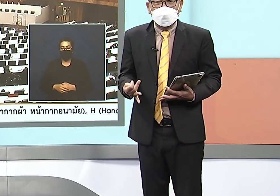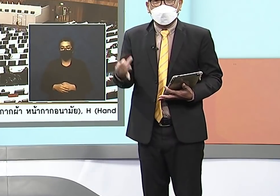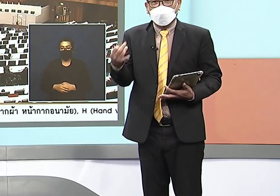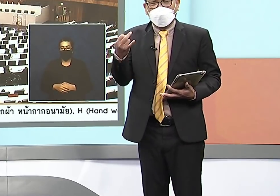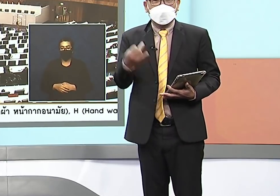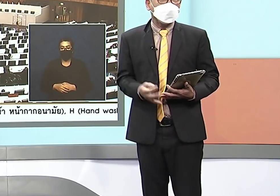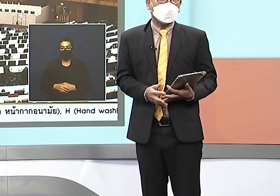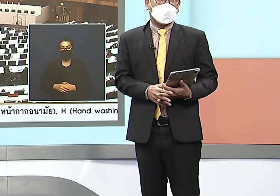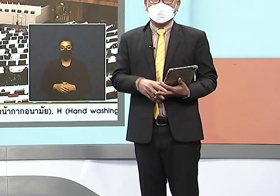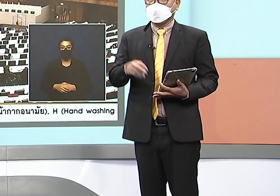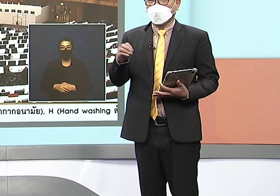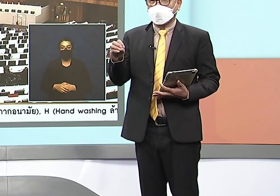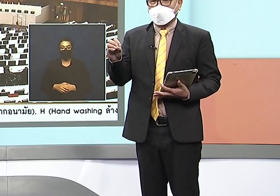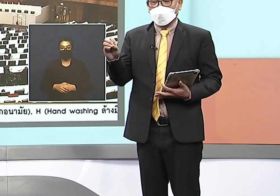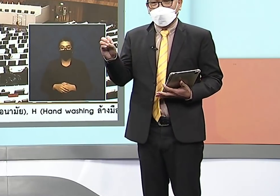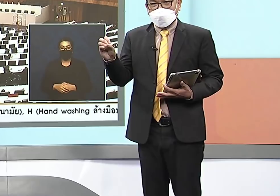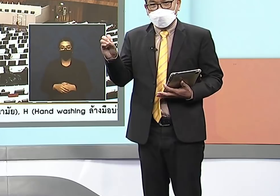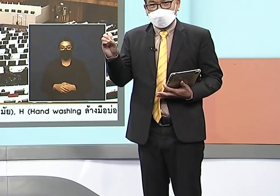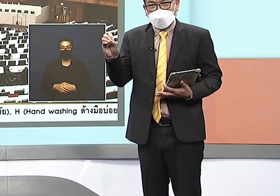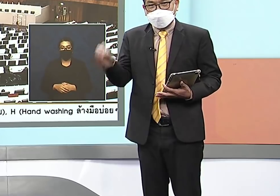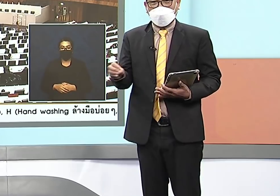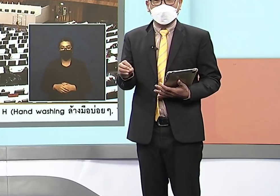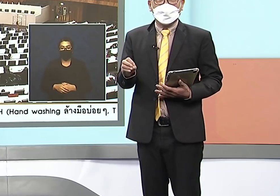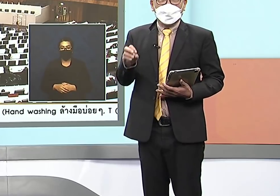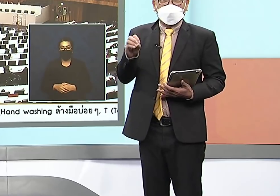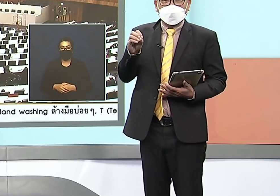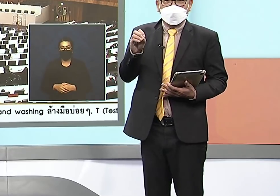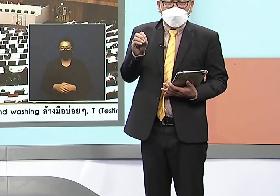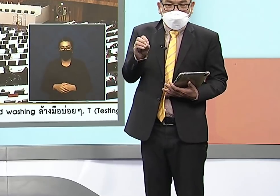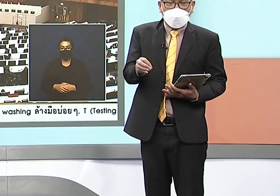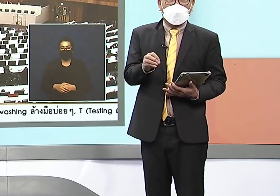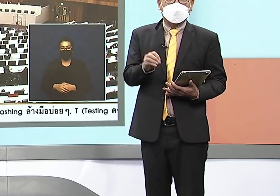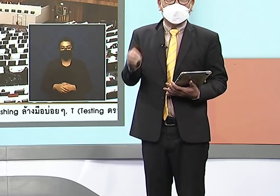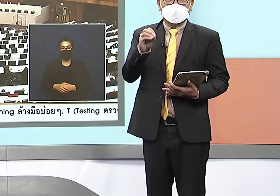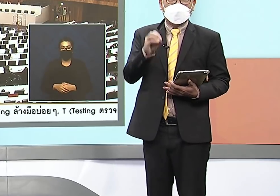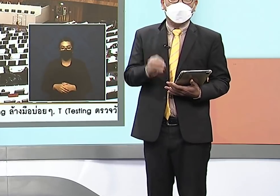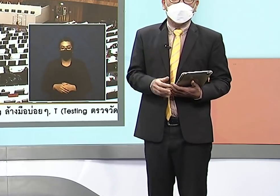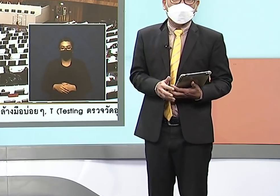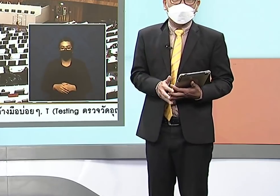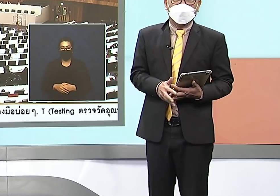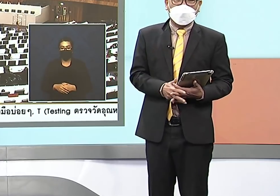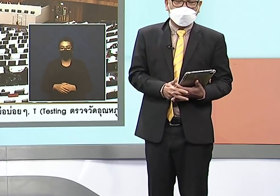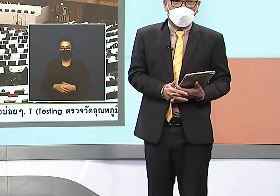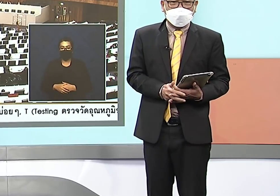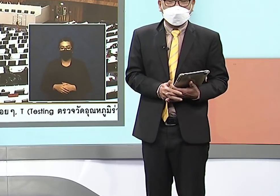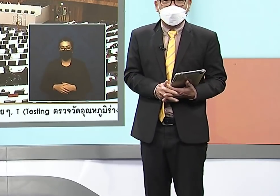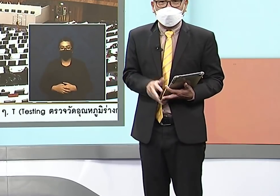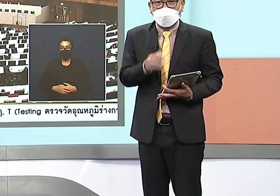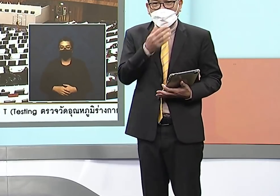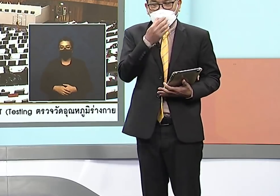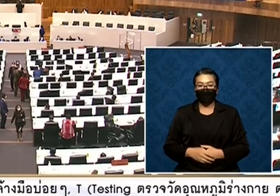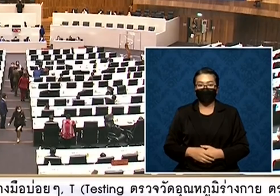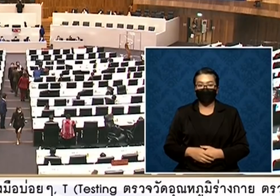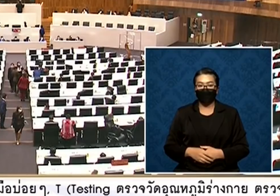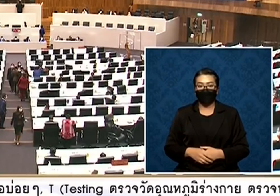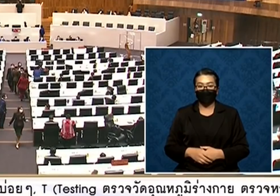าท์เรื่องประท้วงเรื่องอะไรเนี่ยถือว่าเป็นสีสันเป็นเหตุการณ์เป็นเรื่องราวที่อยู่ในระบอบประชาธิปไต